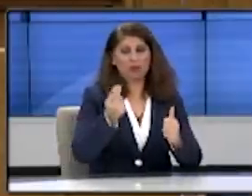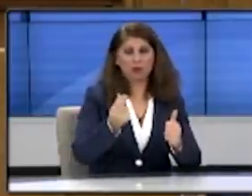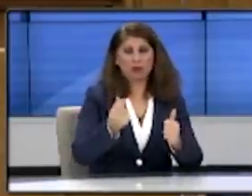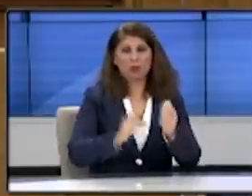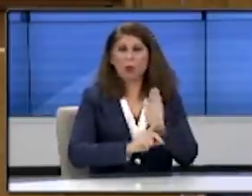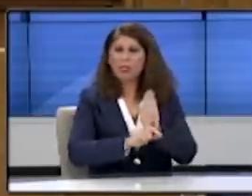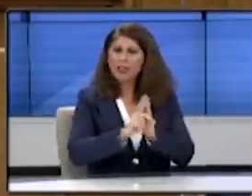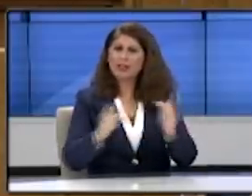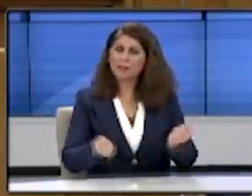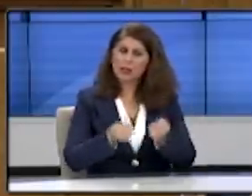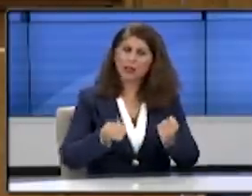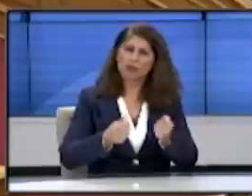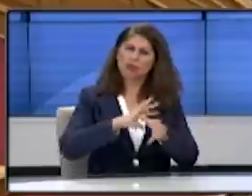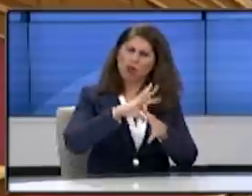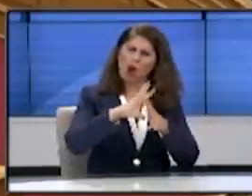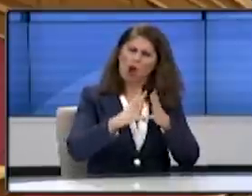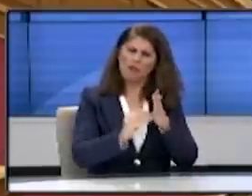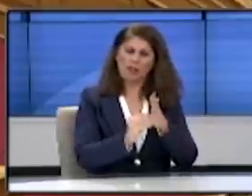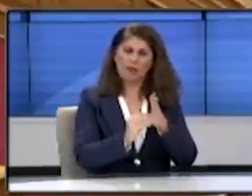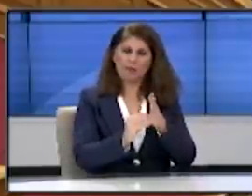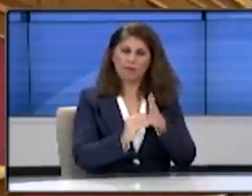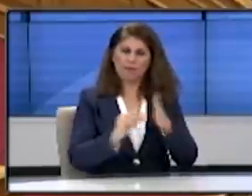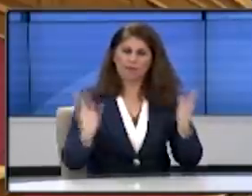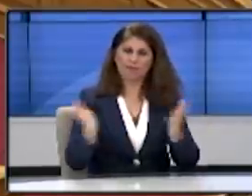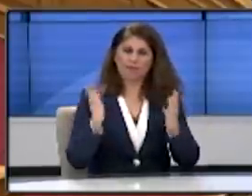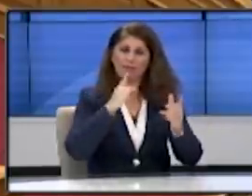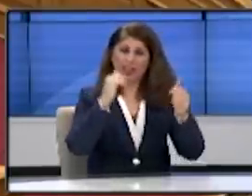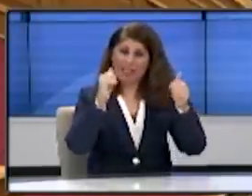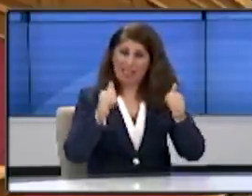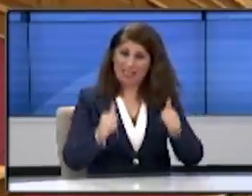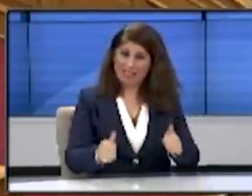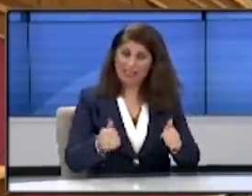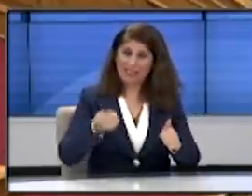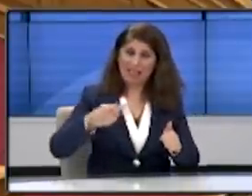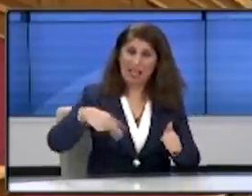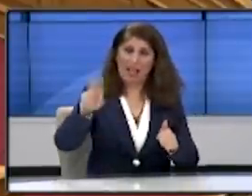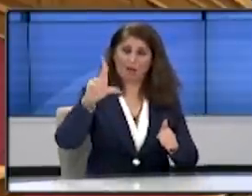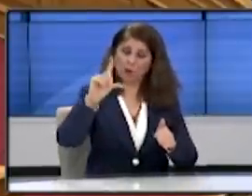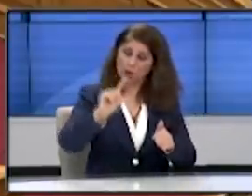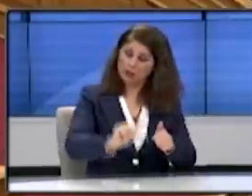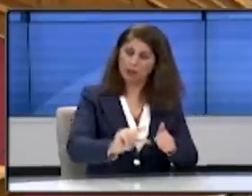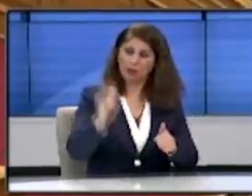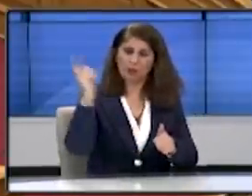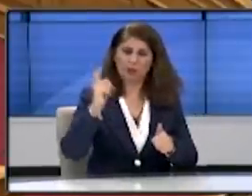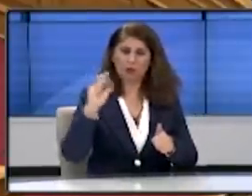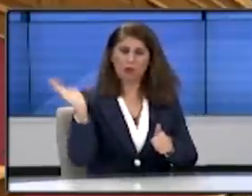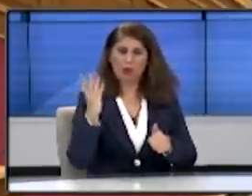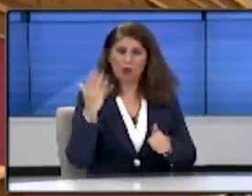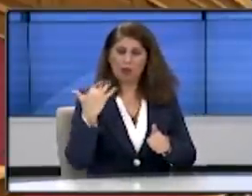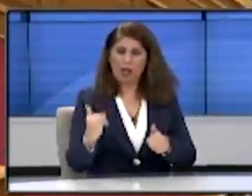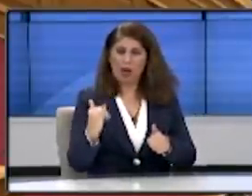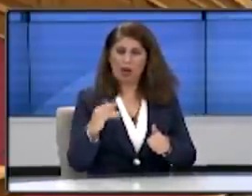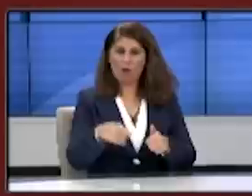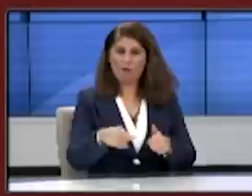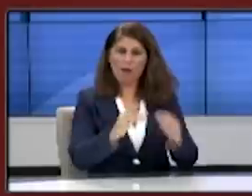οικονομίας, τους δείκτες παραγωγικότητας κλπ. Παρά τις διακηρύξεις σας για αύξηση του κατώτερου μισθού, όσο παραμένει